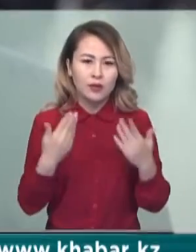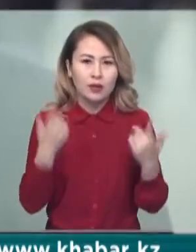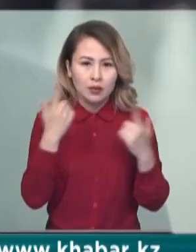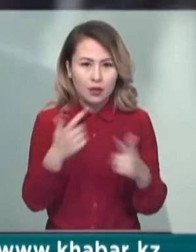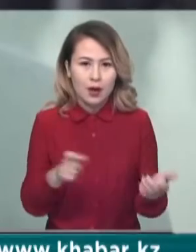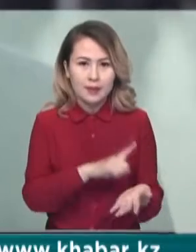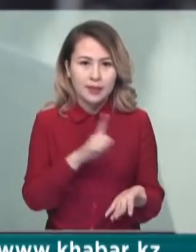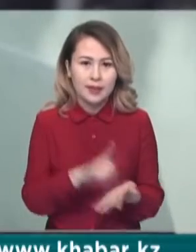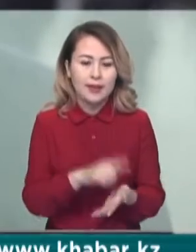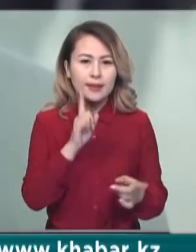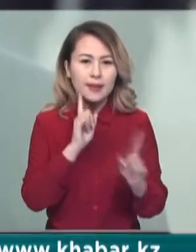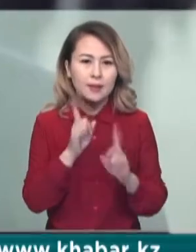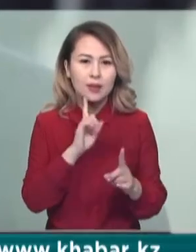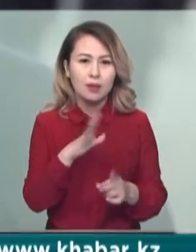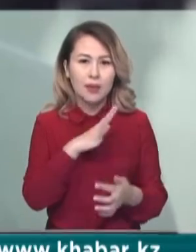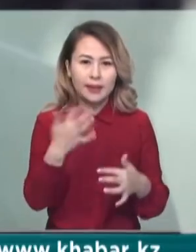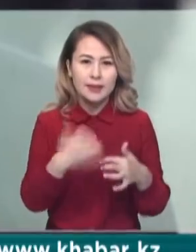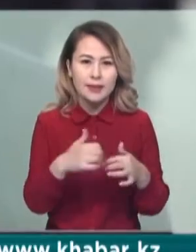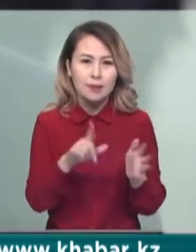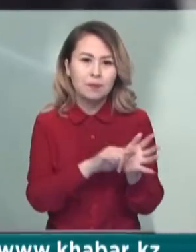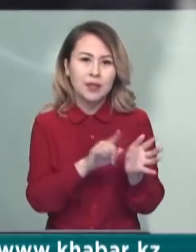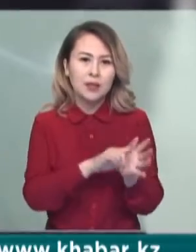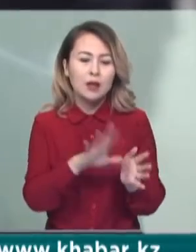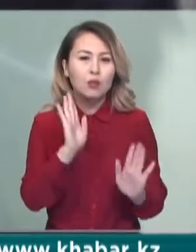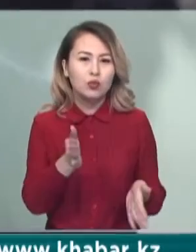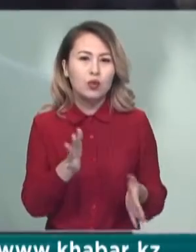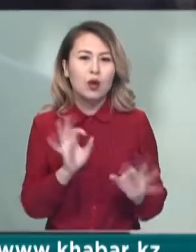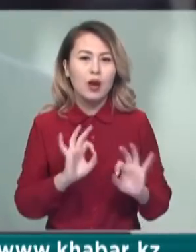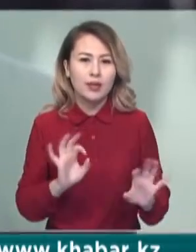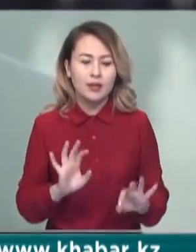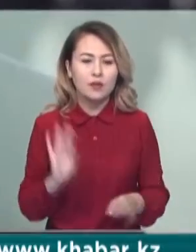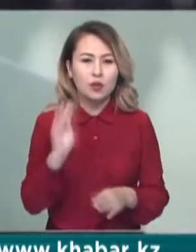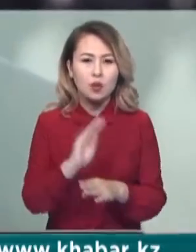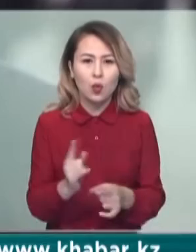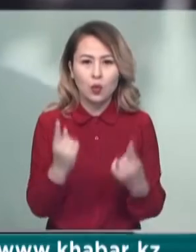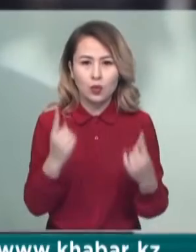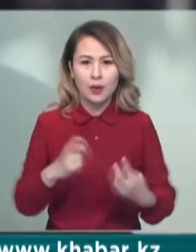міндеті. Саммитте ортақ зейнеткерлік жүйе талқыланғалы отыр. Бұл күрделі мәселе.